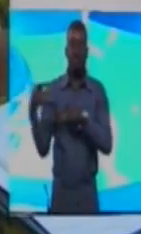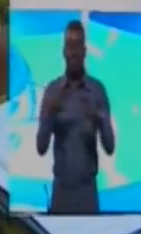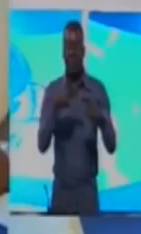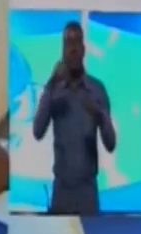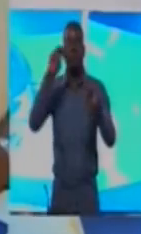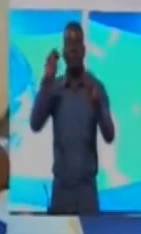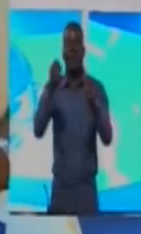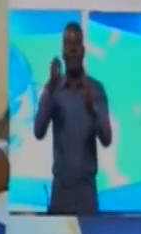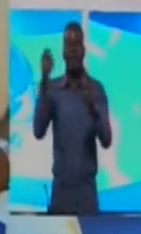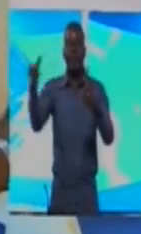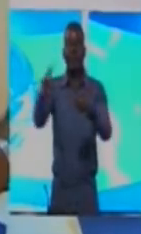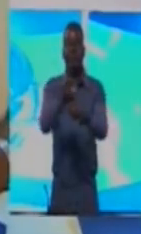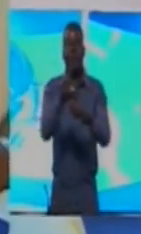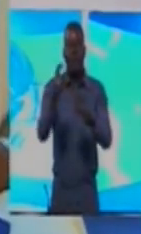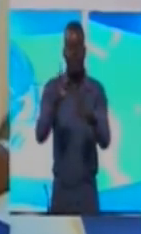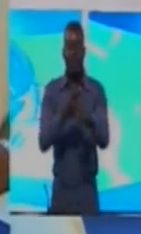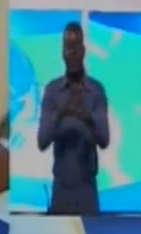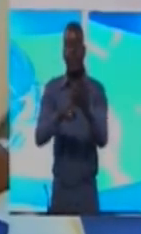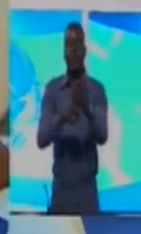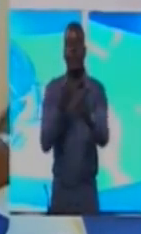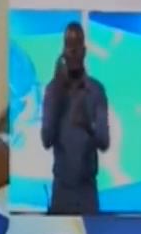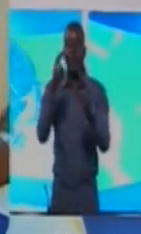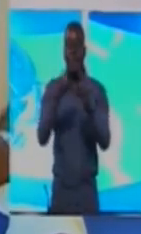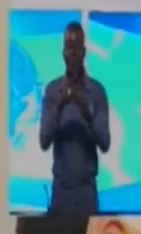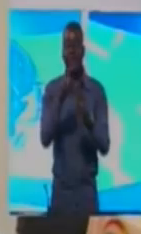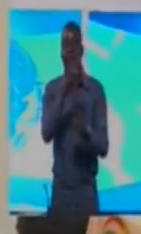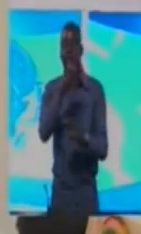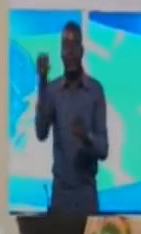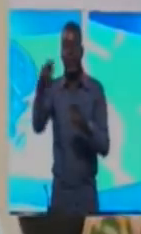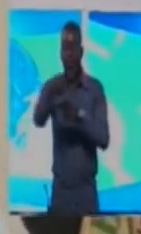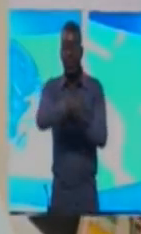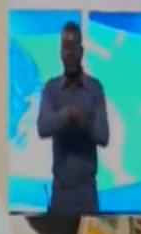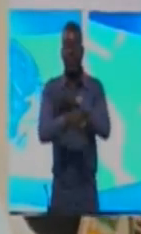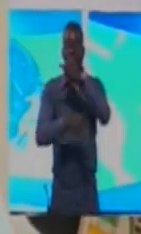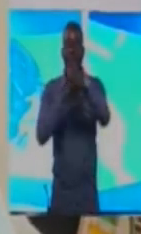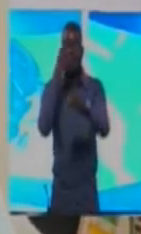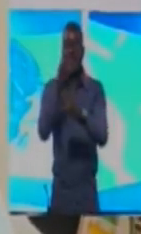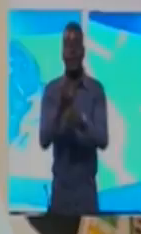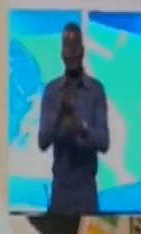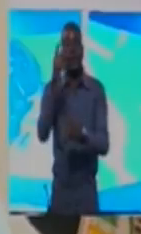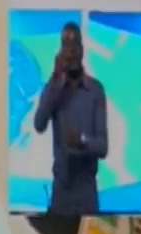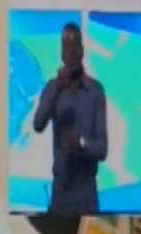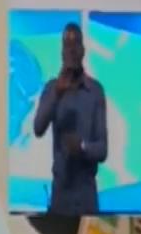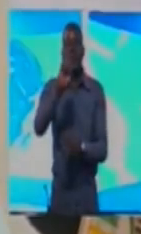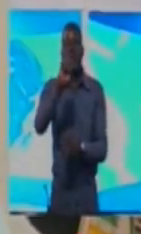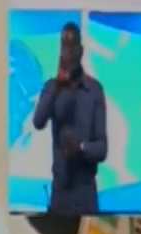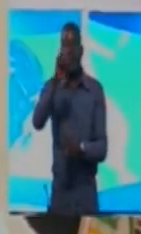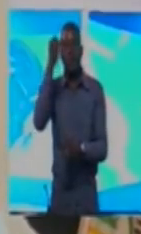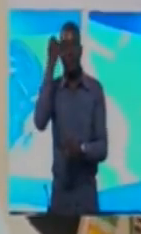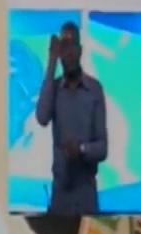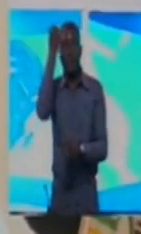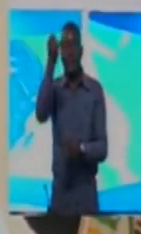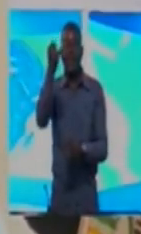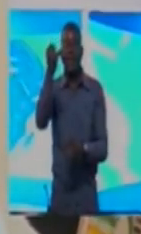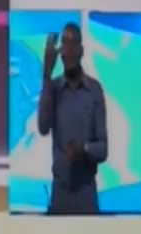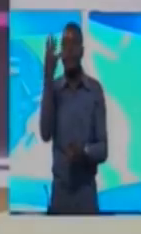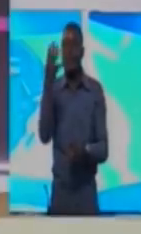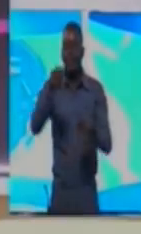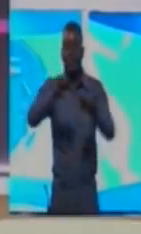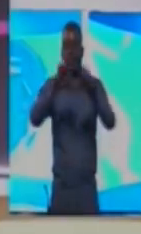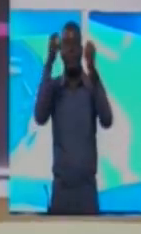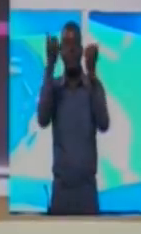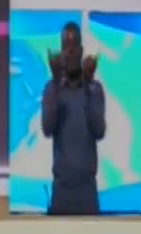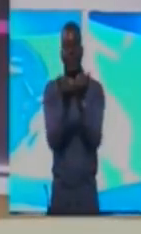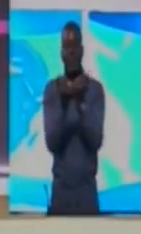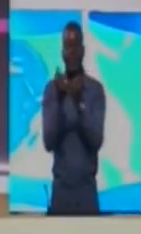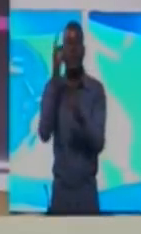sous ce thème que se tient pour la première fois au Burkina la Journée internationale de la tolérance. L'initiative est de quatre associations